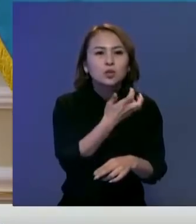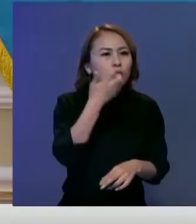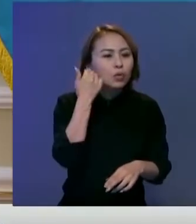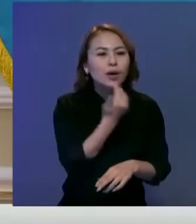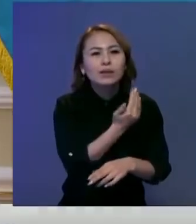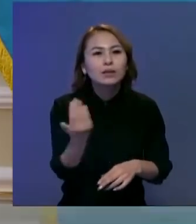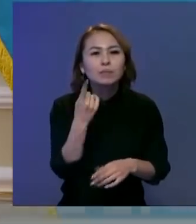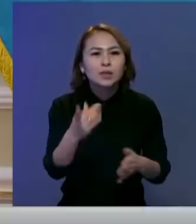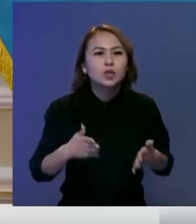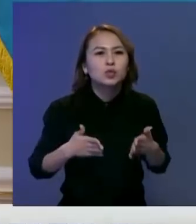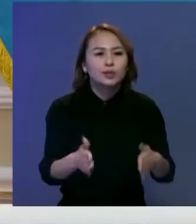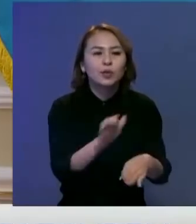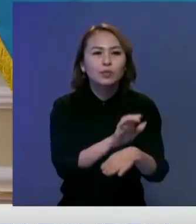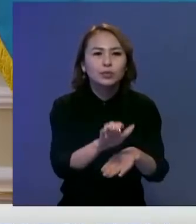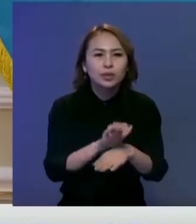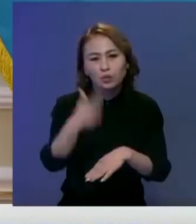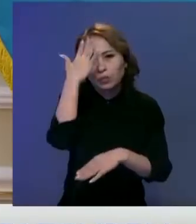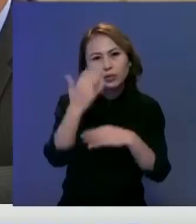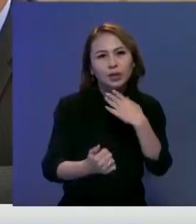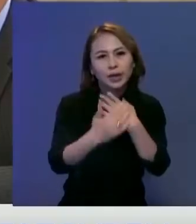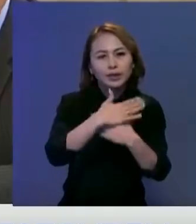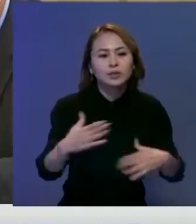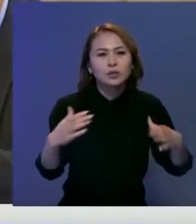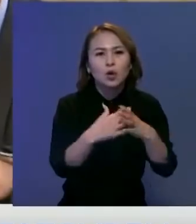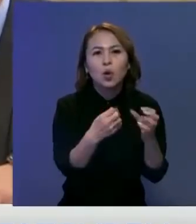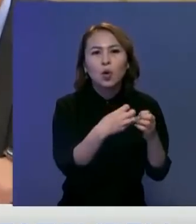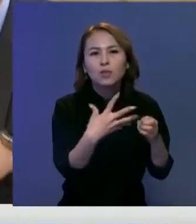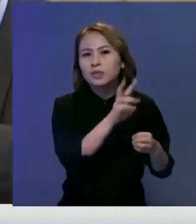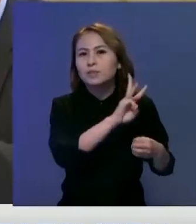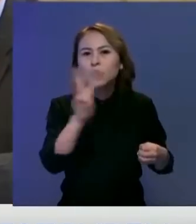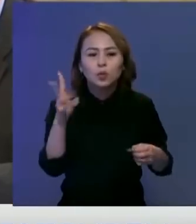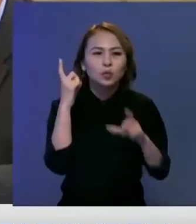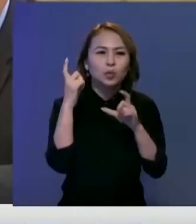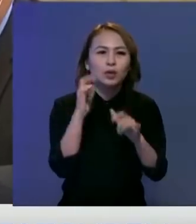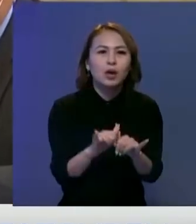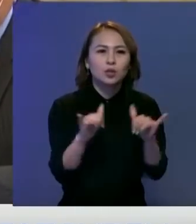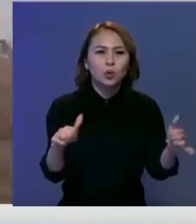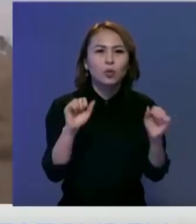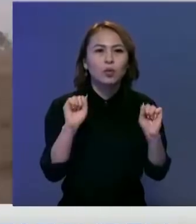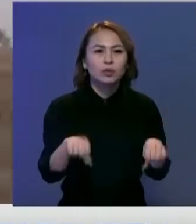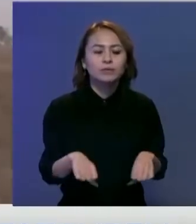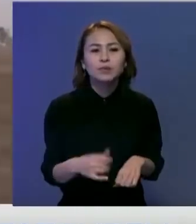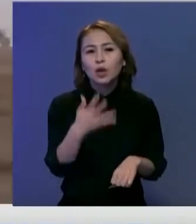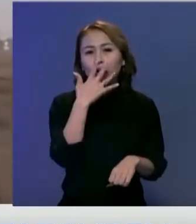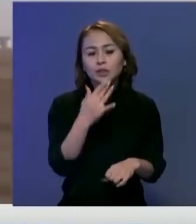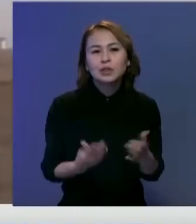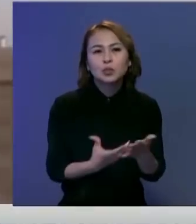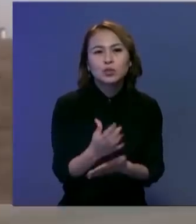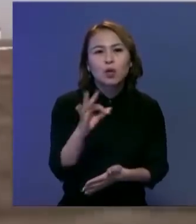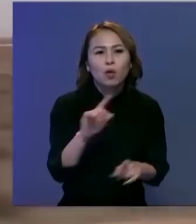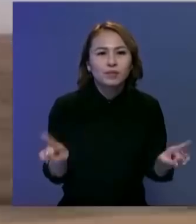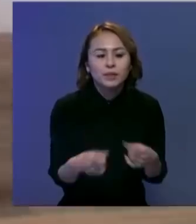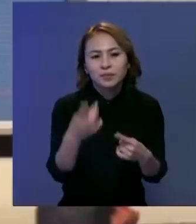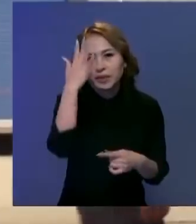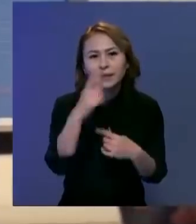бір жылда өндірілетін Мұнай көлемін 15 миллион тонаға артырға болады. Ұлттық индустриалды Мұнай